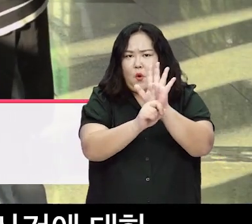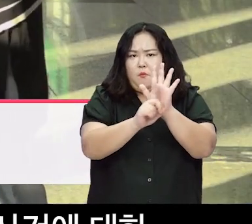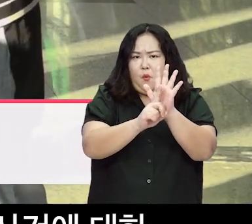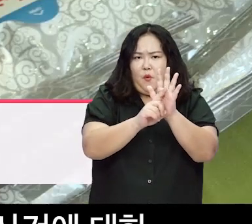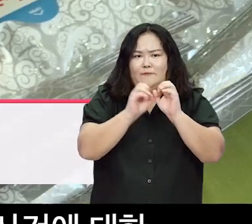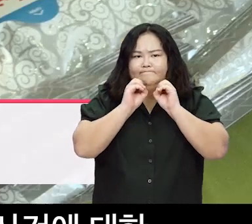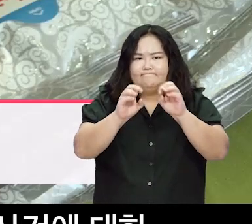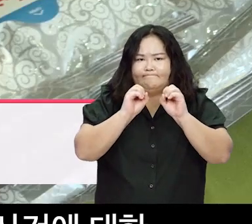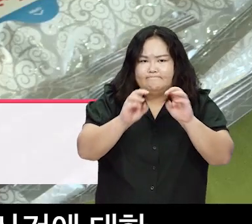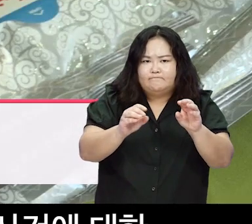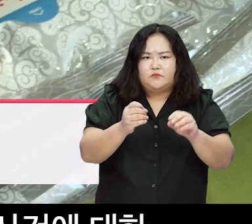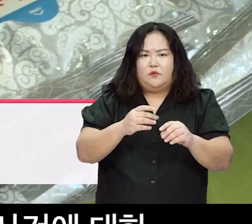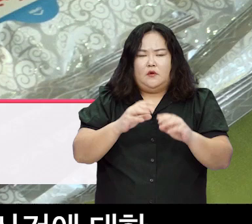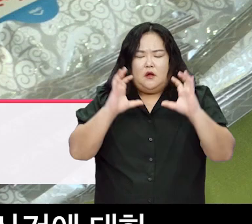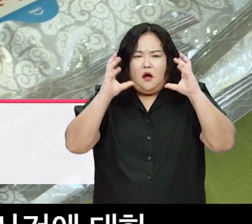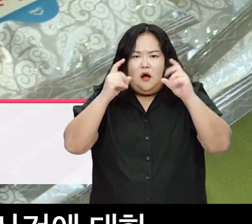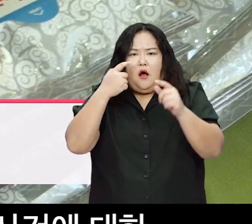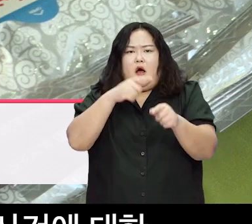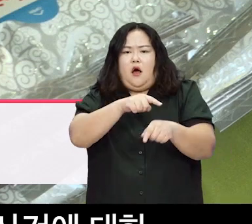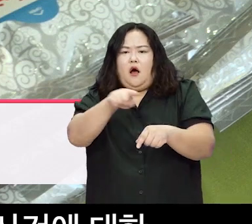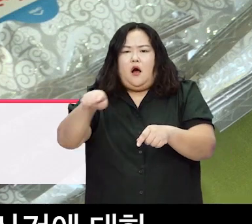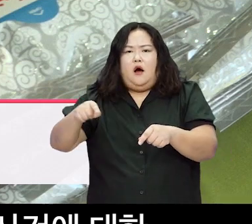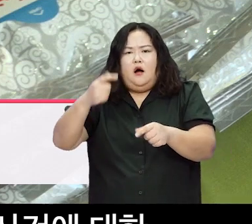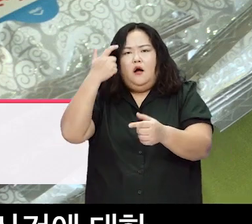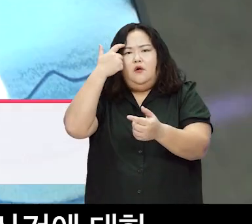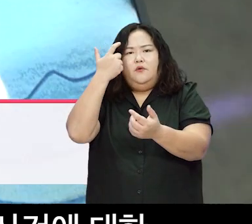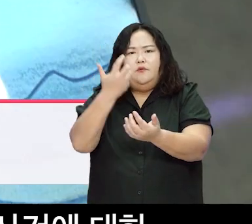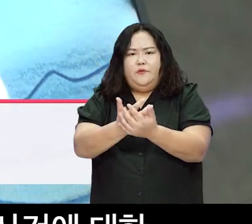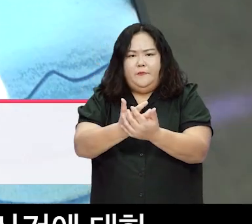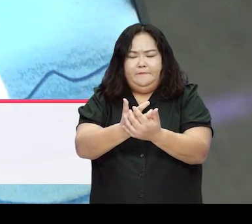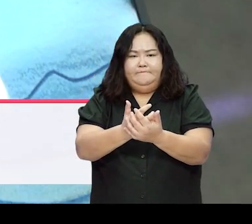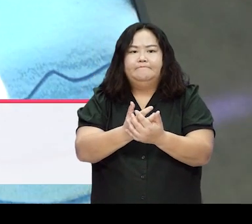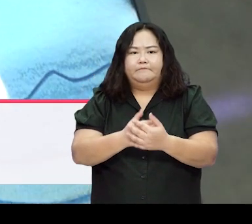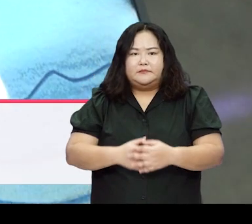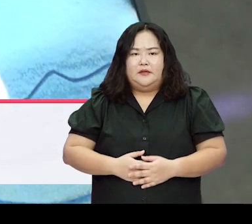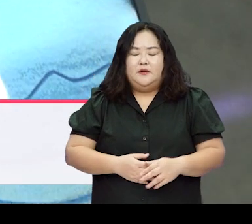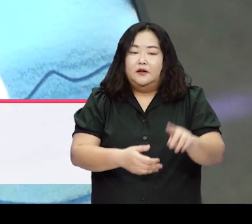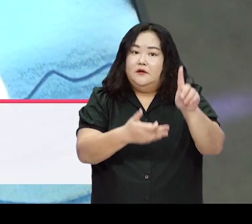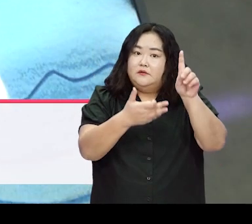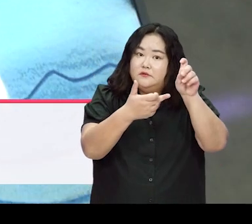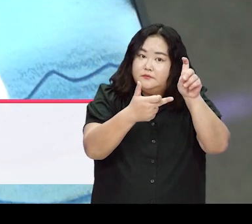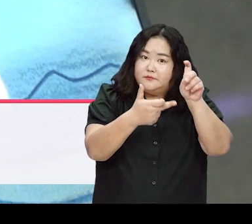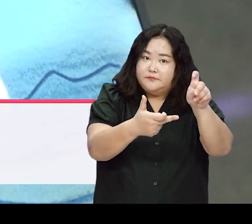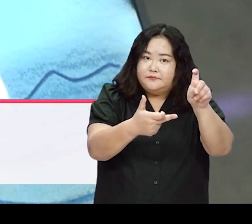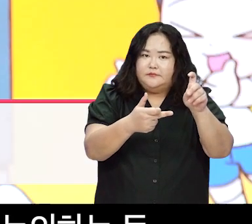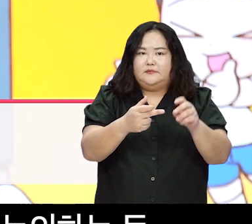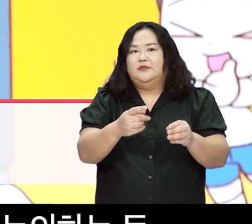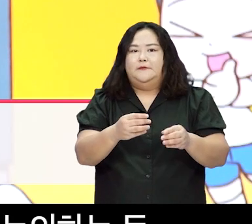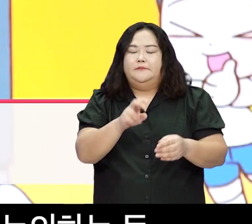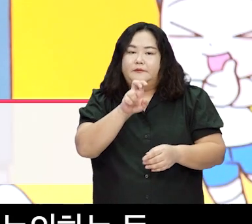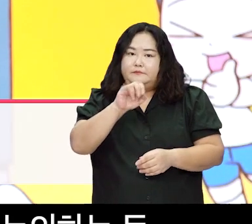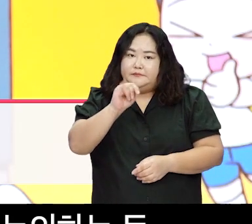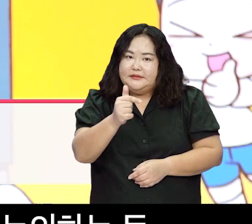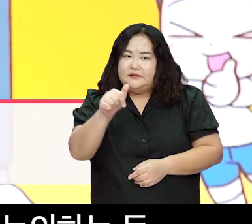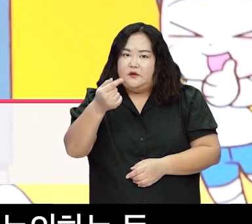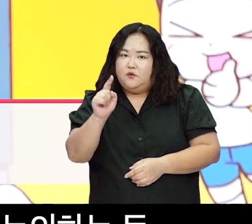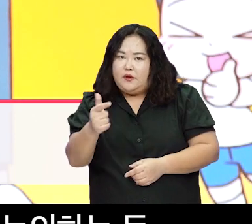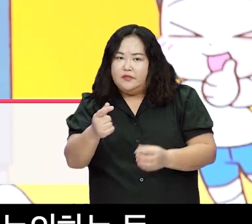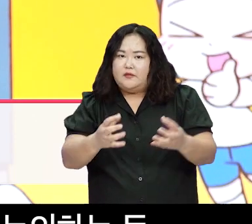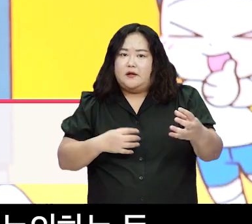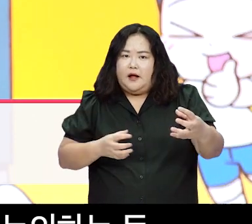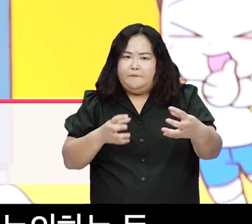아동학대 예방 안내 홍보문을 배부하는 등 아동학대 사건에 대한 경각을 일깨웠습니다 17일에는